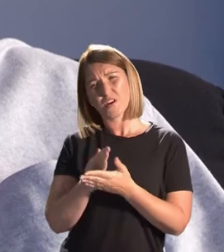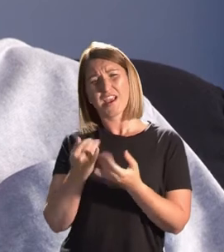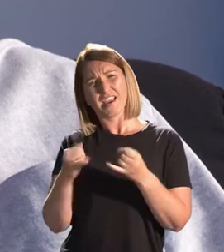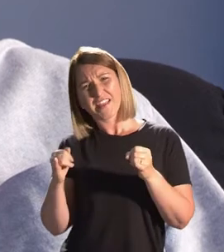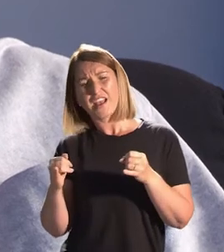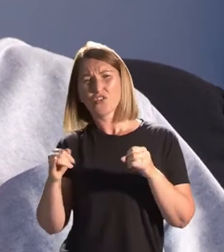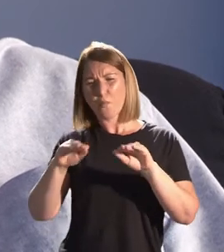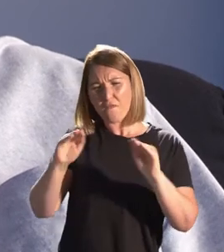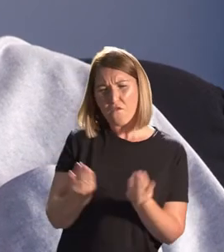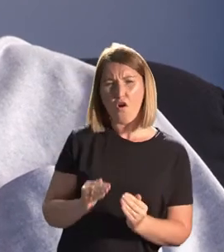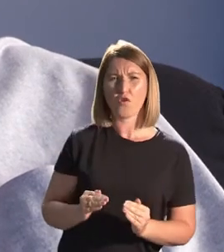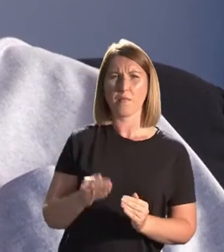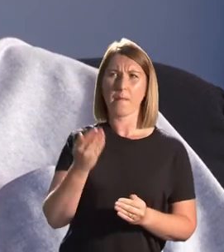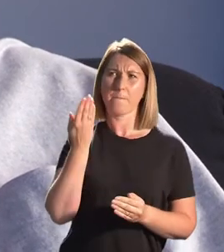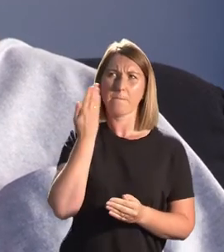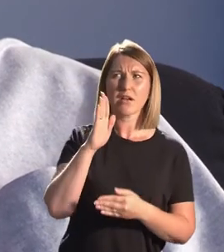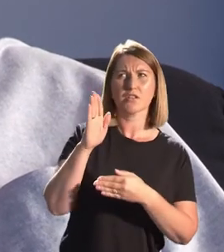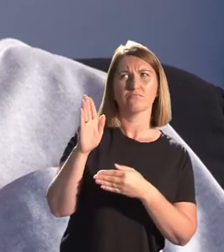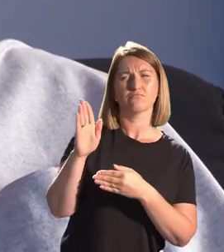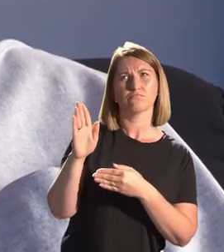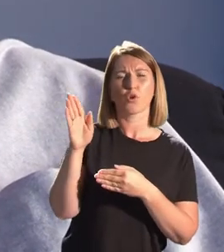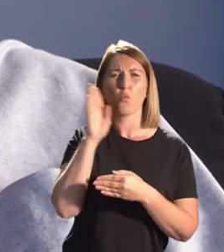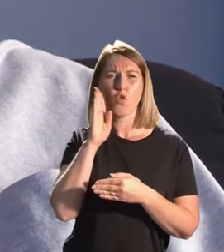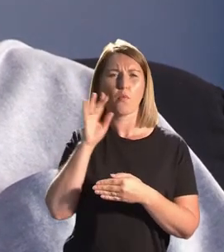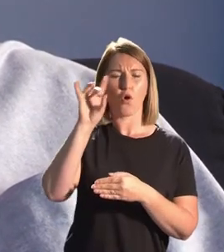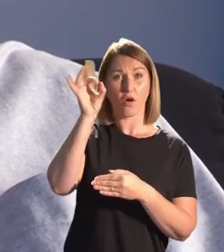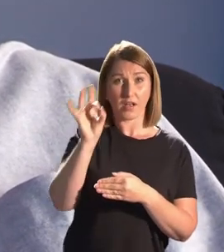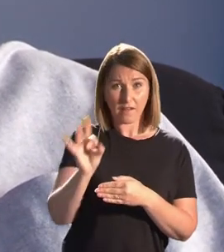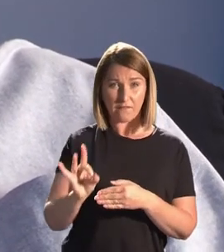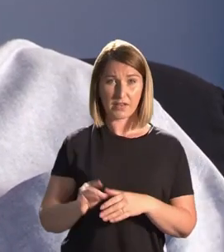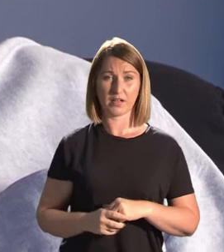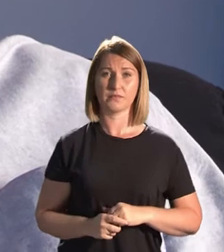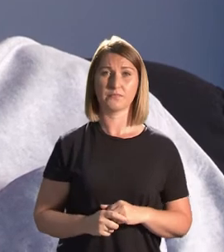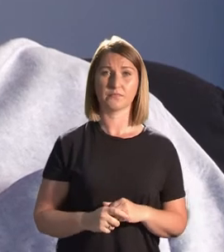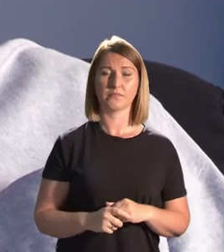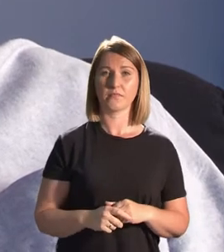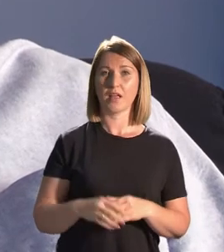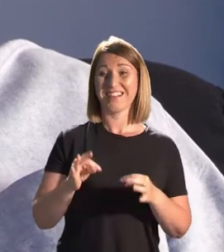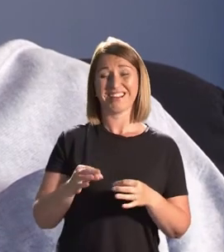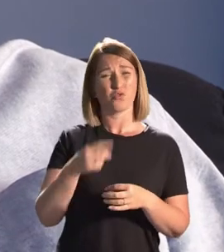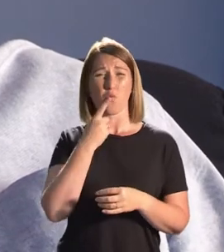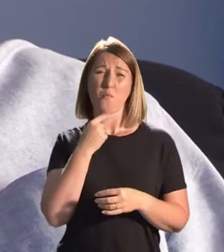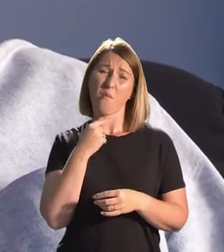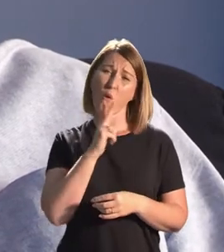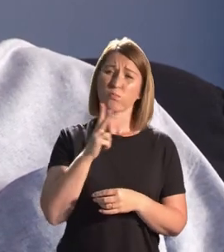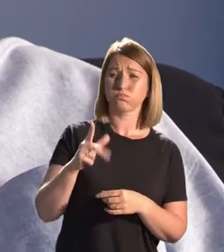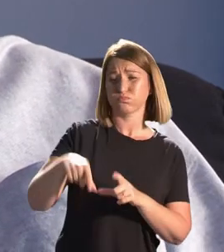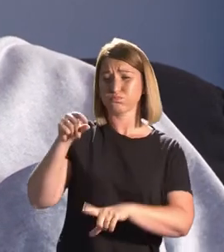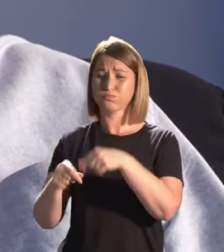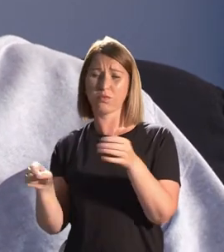trochę spełnię. Właściwie formę grafiki takiej warsztatowej teraz już właściwie do książek mało kto to